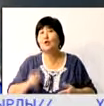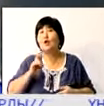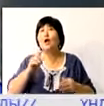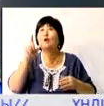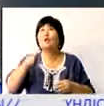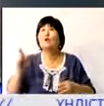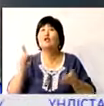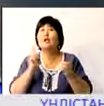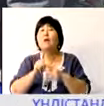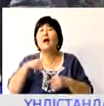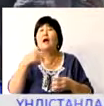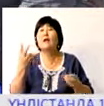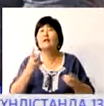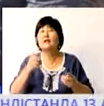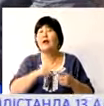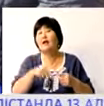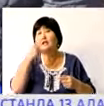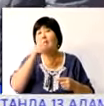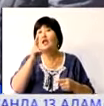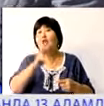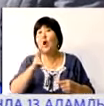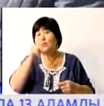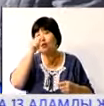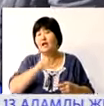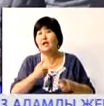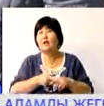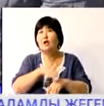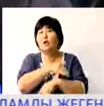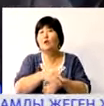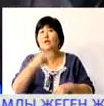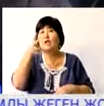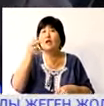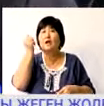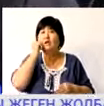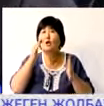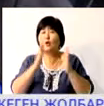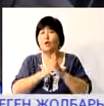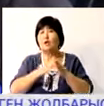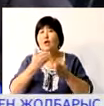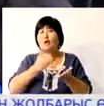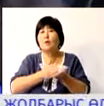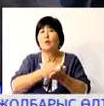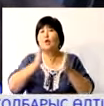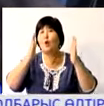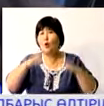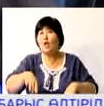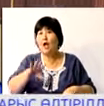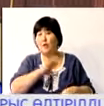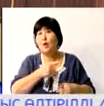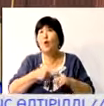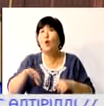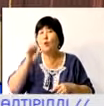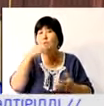Тұрғындармен жүздесті. Айта кетейік, ағымдағы жылдың наурыз айында Жарков көшесіндегі екі қабатты ескі үйді бөліп тұрған өткел құлаған болатын.